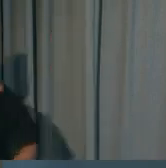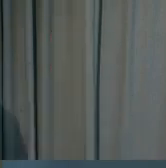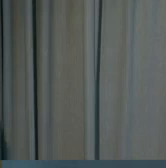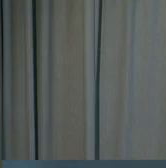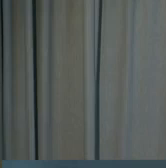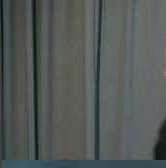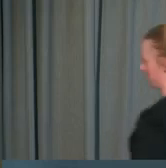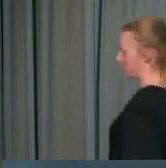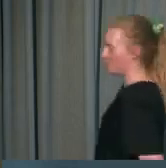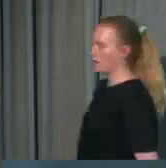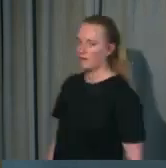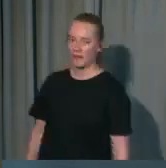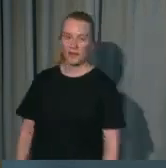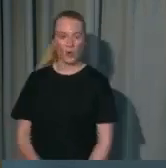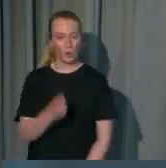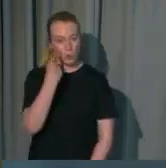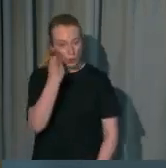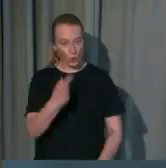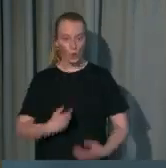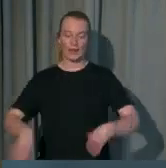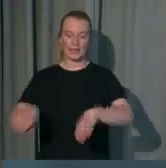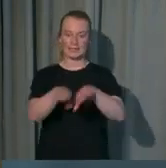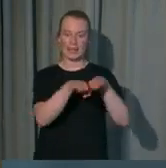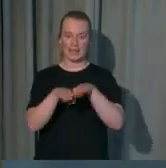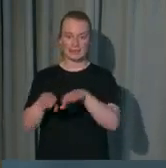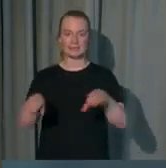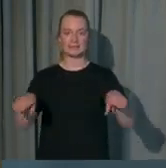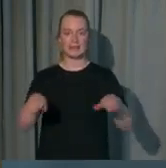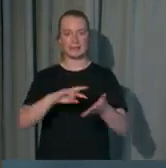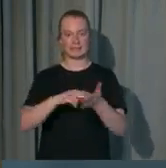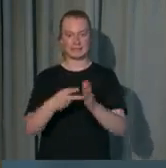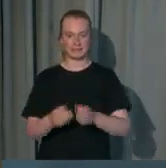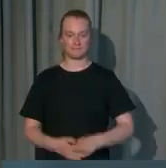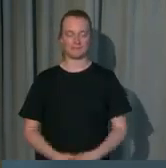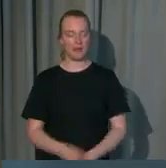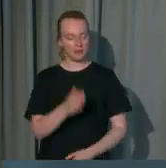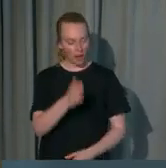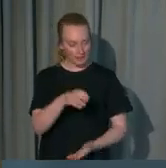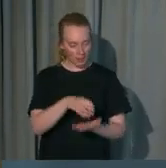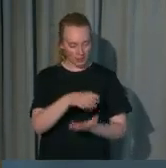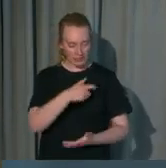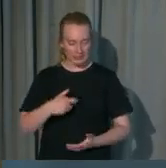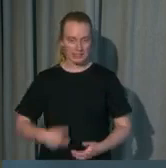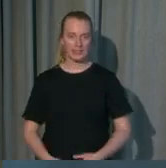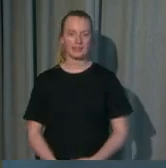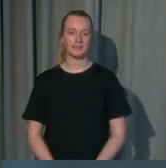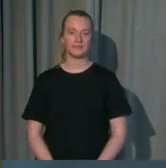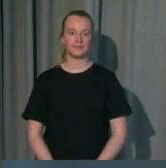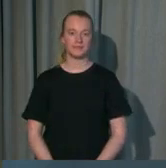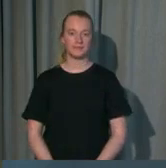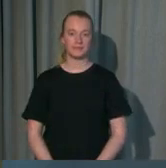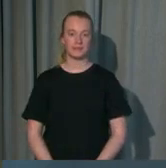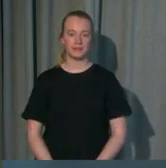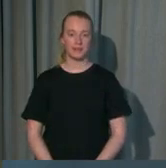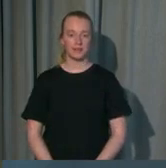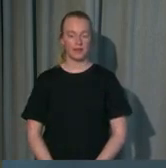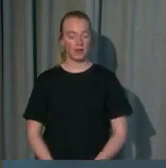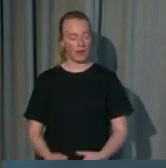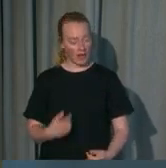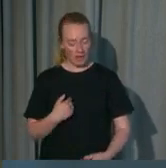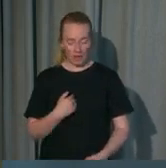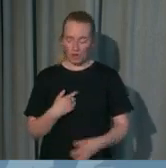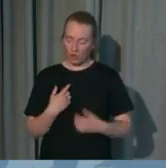og likestillingsministeren. Takk, statsminister. Jeg så utrolig lei